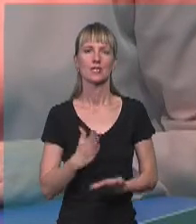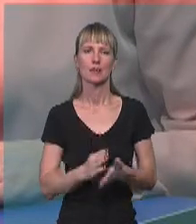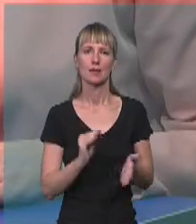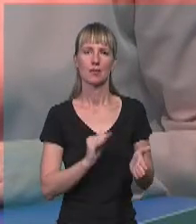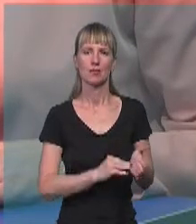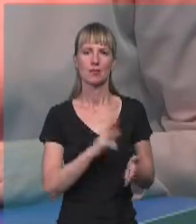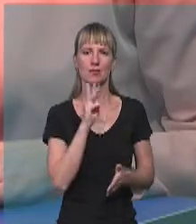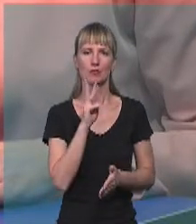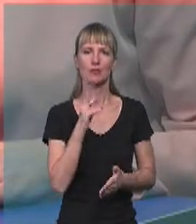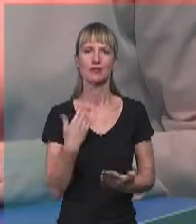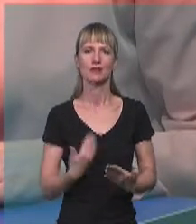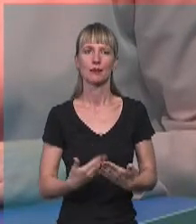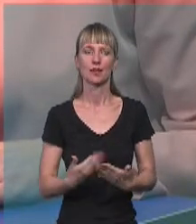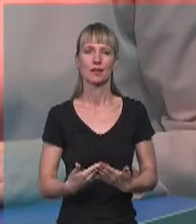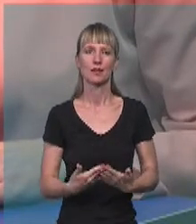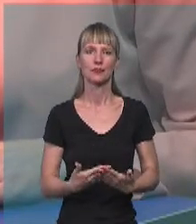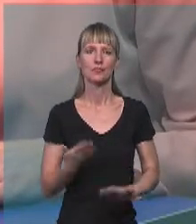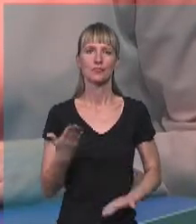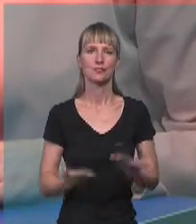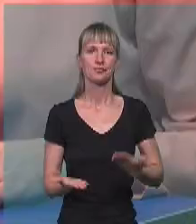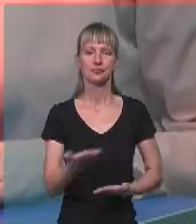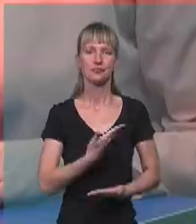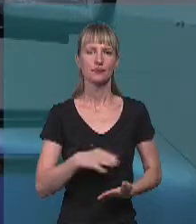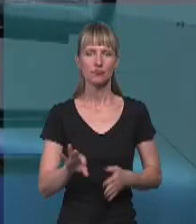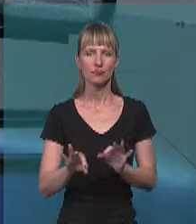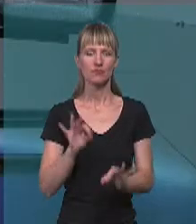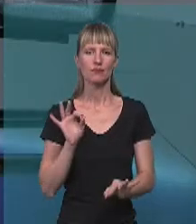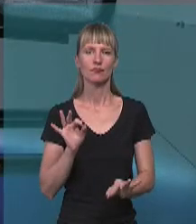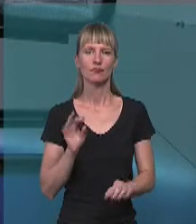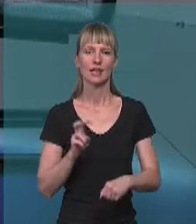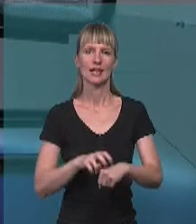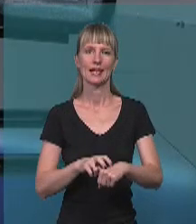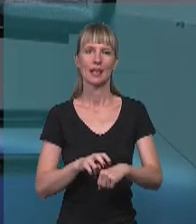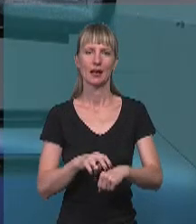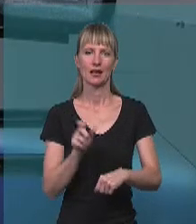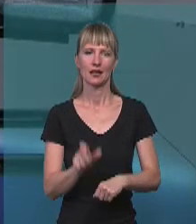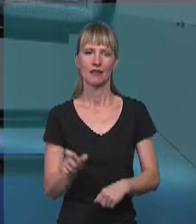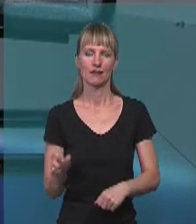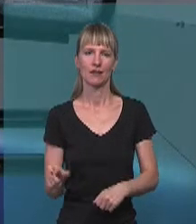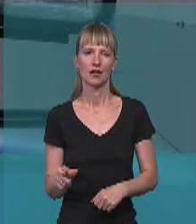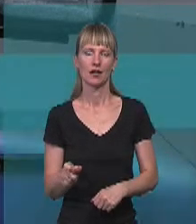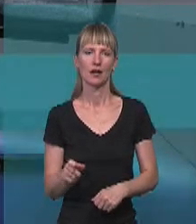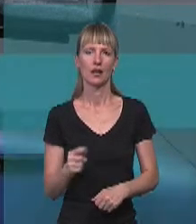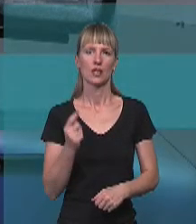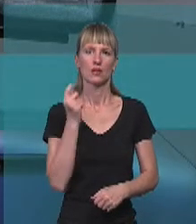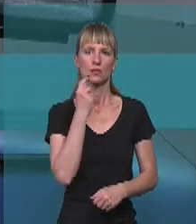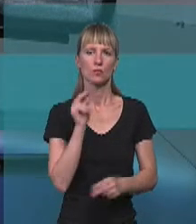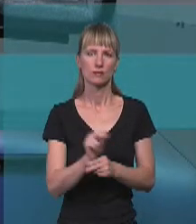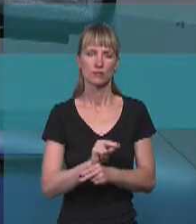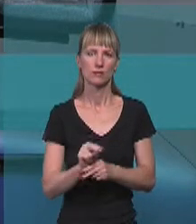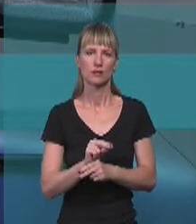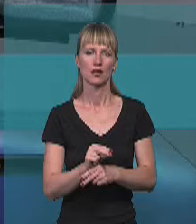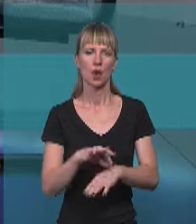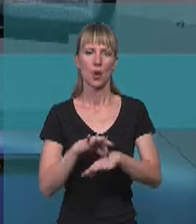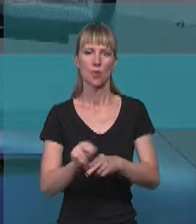показники заробітної плати. Ну, наприклад, якщо ми візьмемо от лікарів, наприклад, да, стоматологи, дерматологи, це